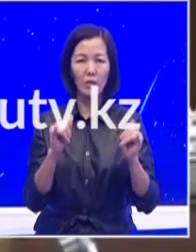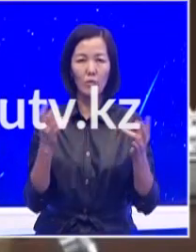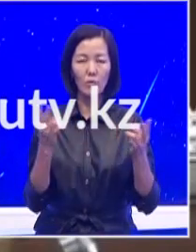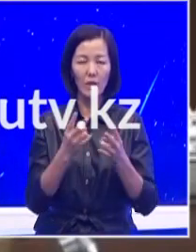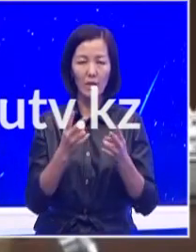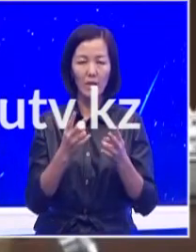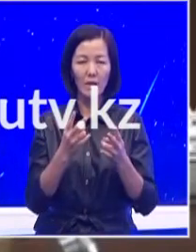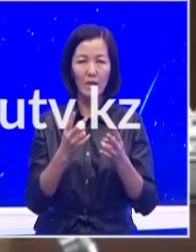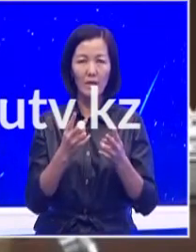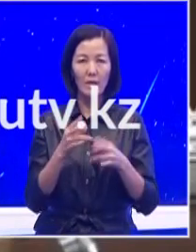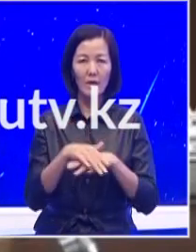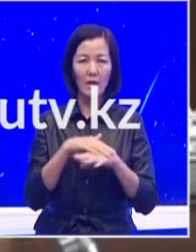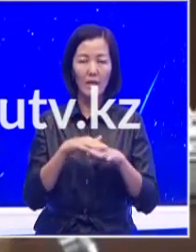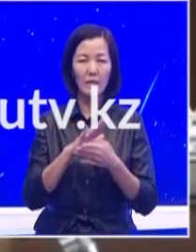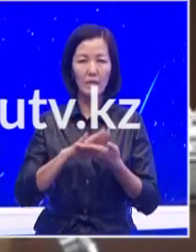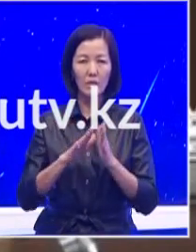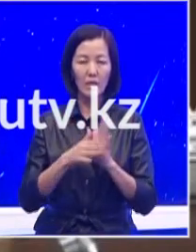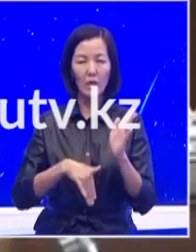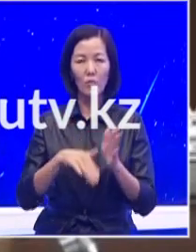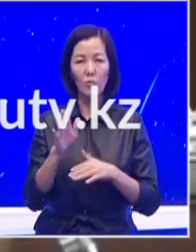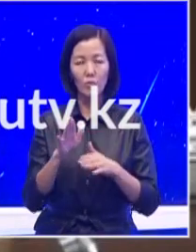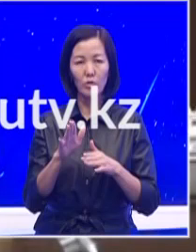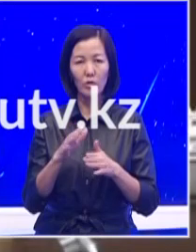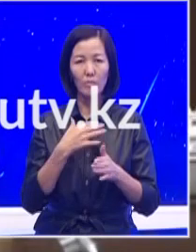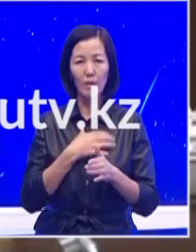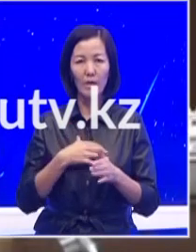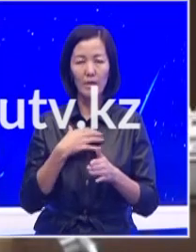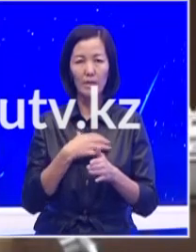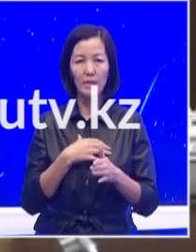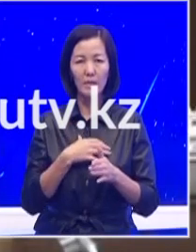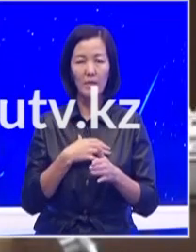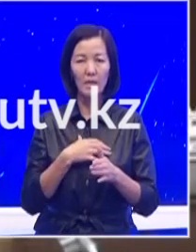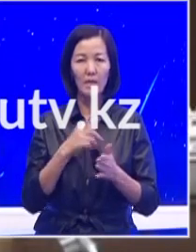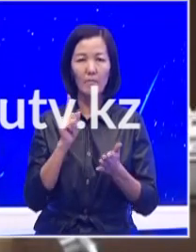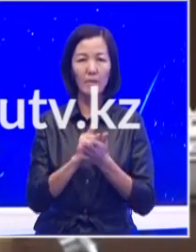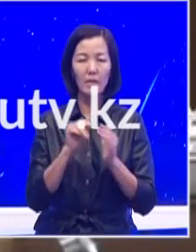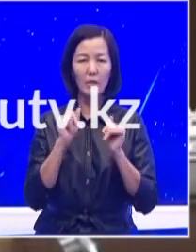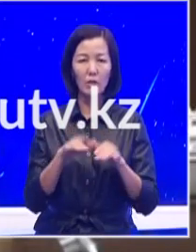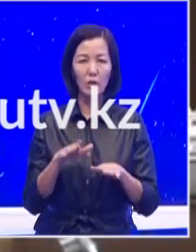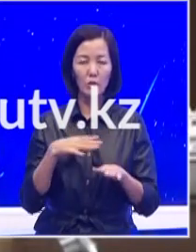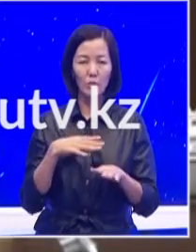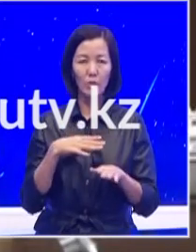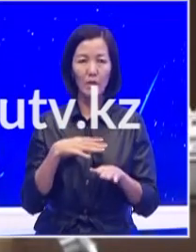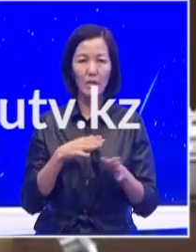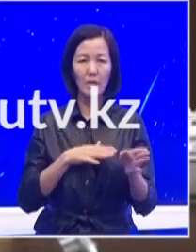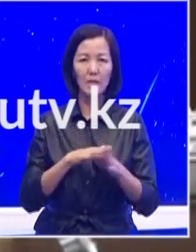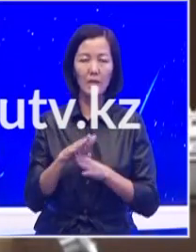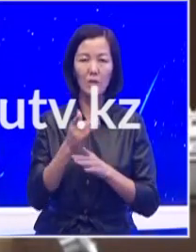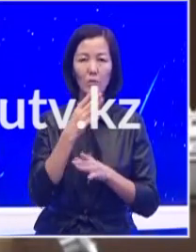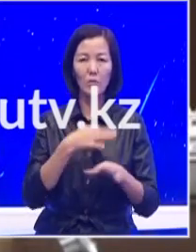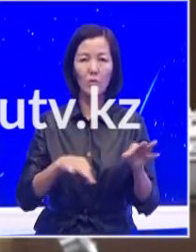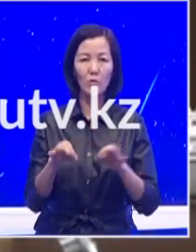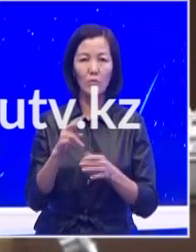күшейту, халықтың өмір сүру сапасын жақсарту бойынша маңызды міндеттерді шешу. Міндеттерді іске асыру үшін ұлттық жобалар